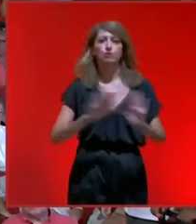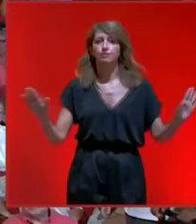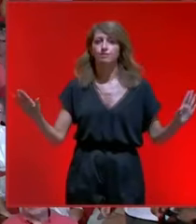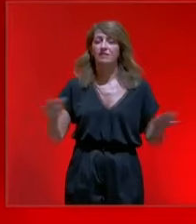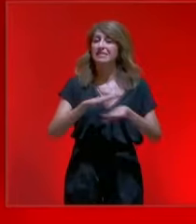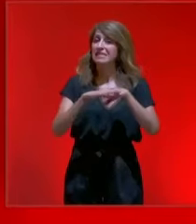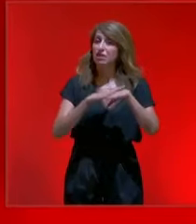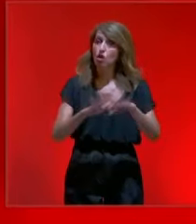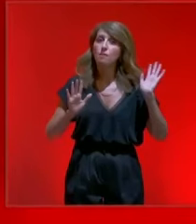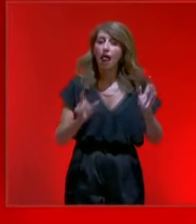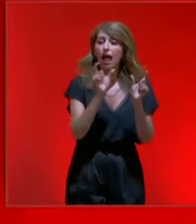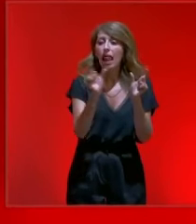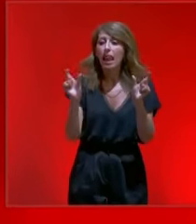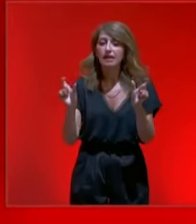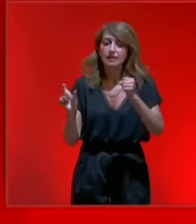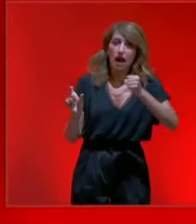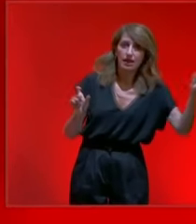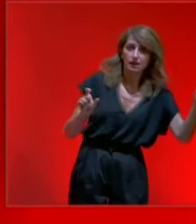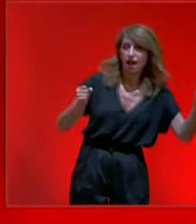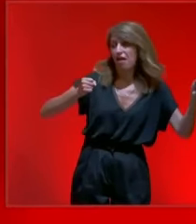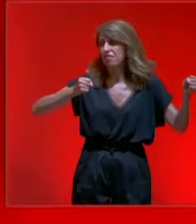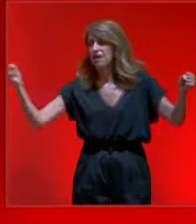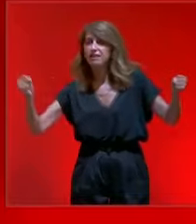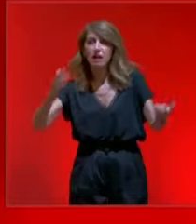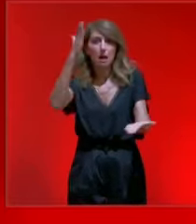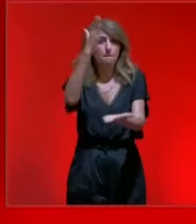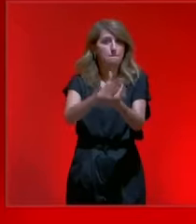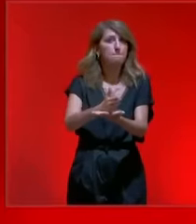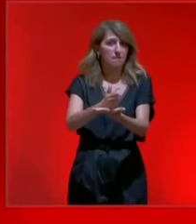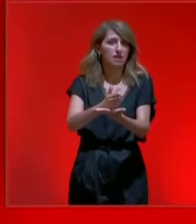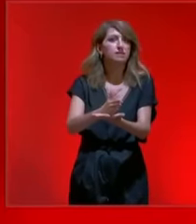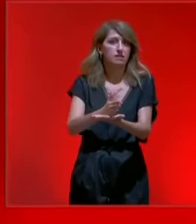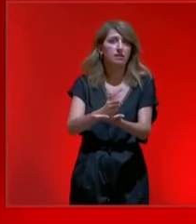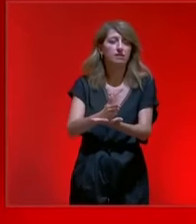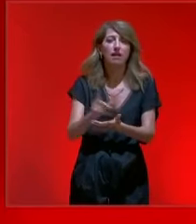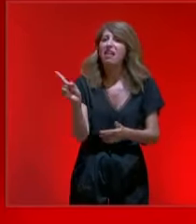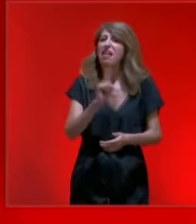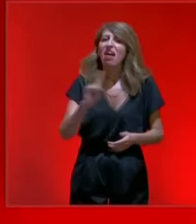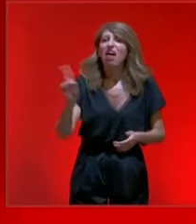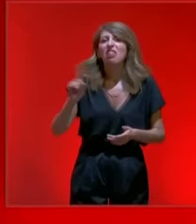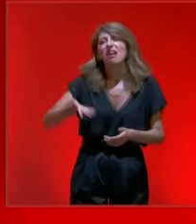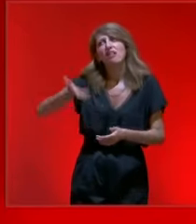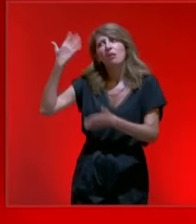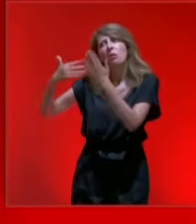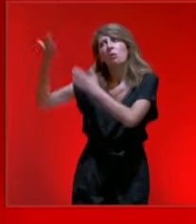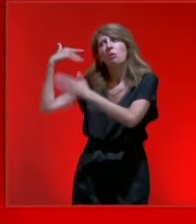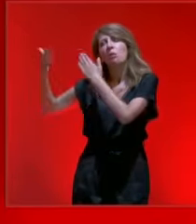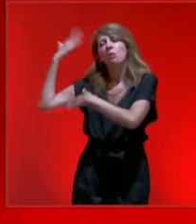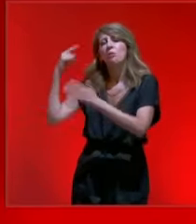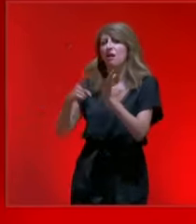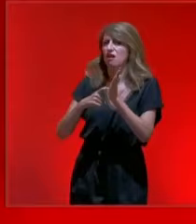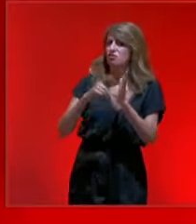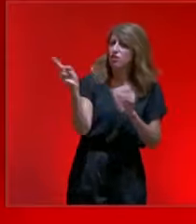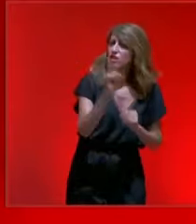κενές. Είναι έννοιες που συγκροτούν ταυτότητες, νοηματοδοτούν ιστορικές διαδρομές, αλλά και